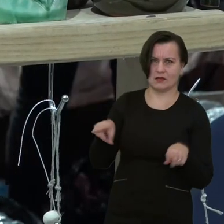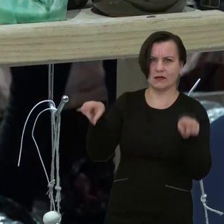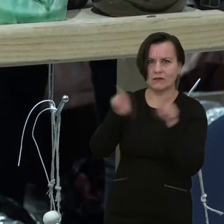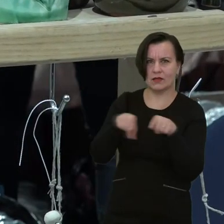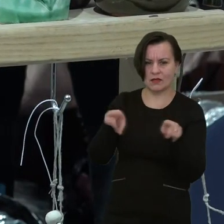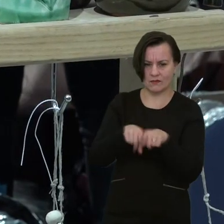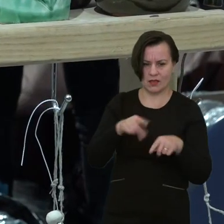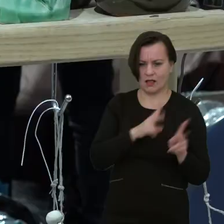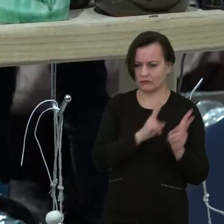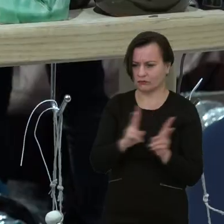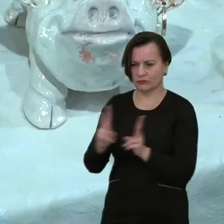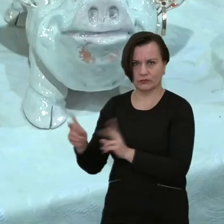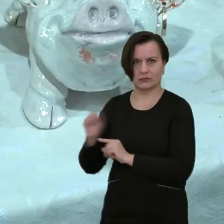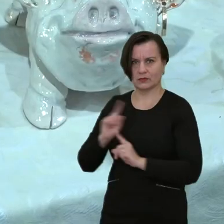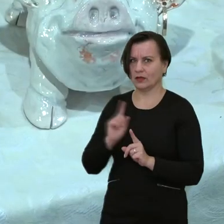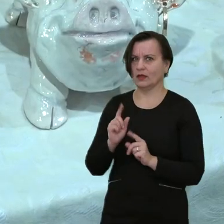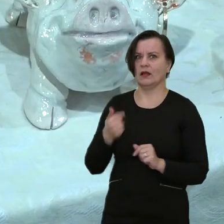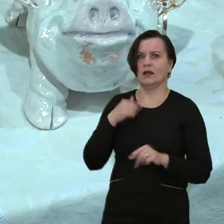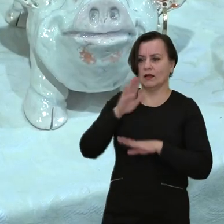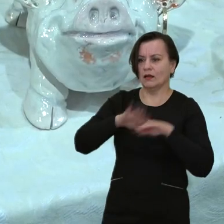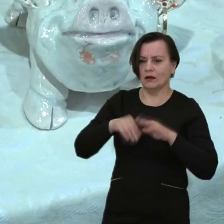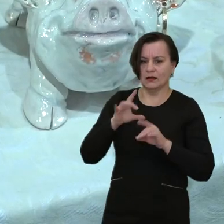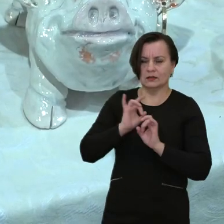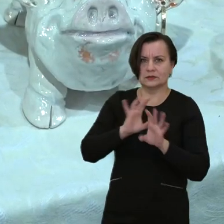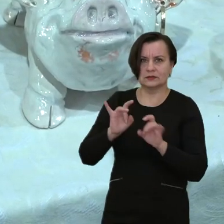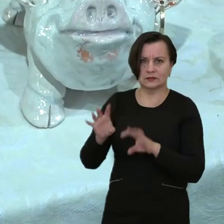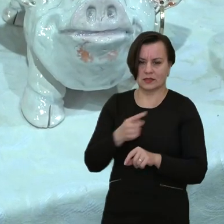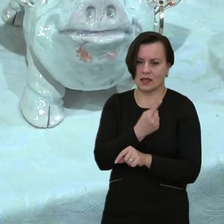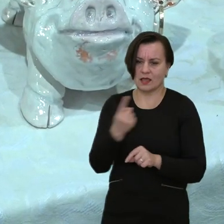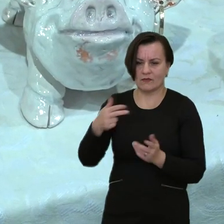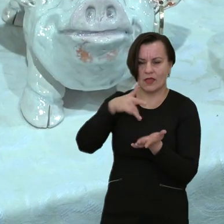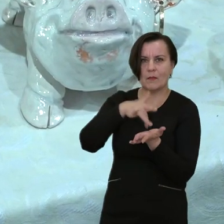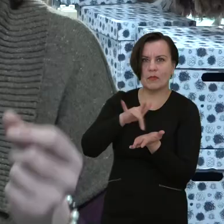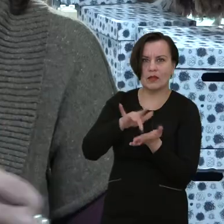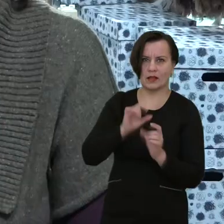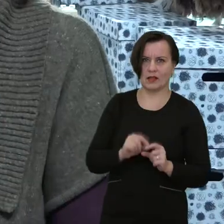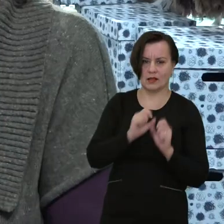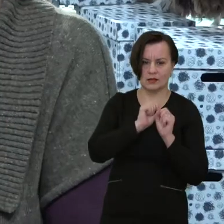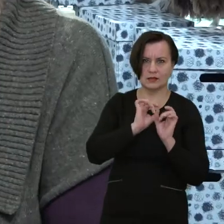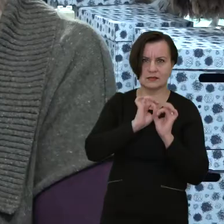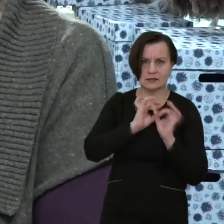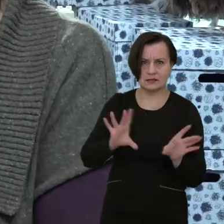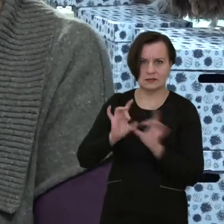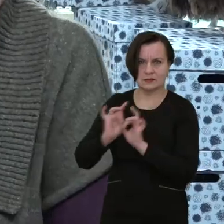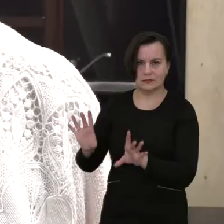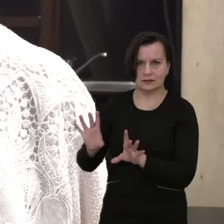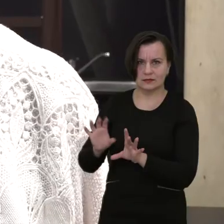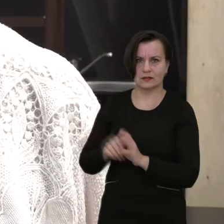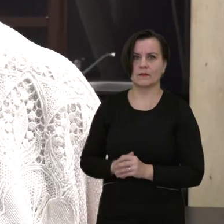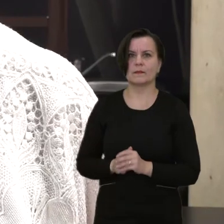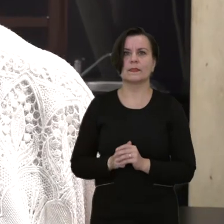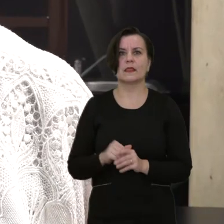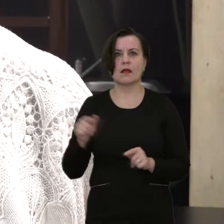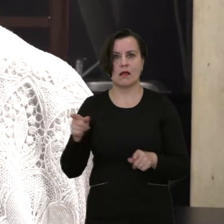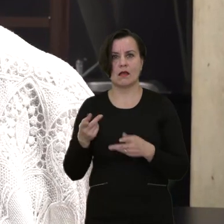nedarau štampuoto tokio, viską darau iš rankos, kiekvienas peliukas jis yra visiškai skirtingas. Kepu